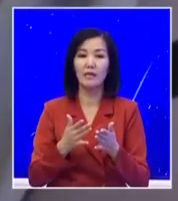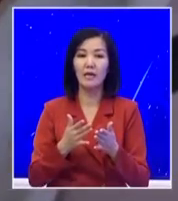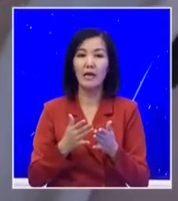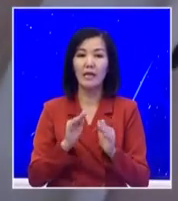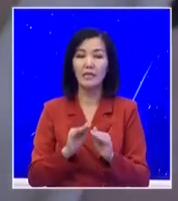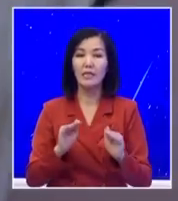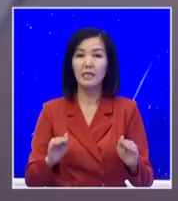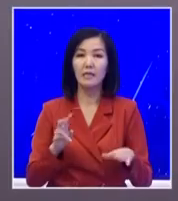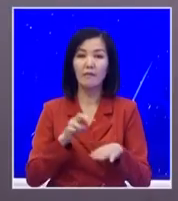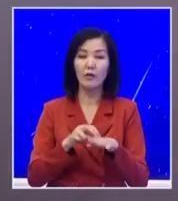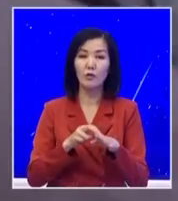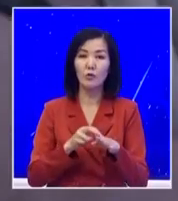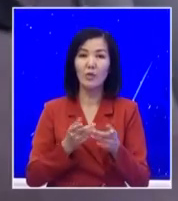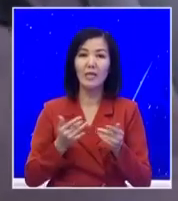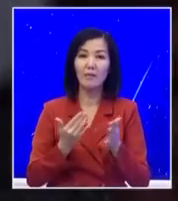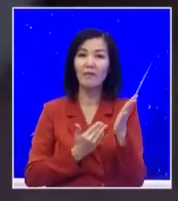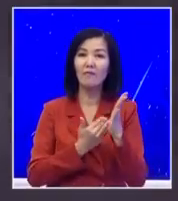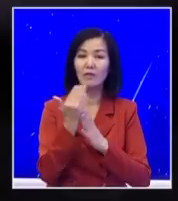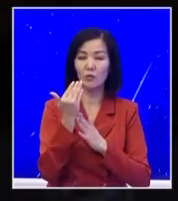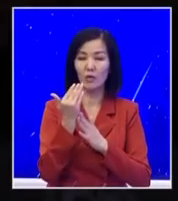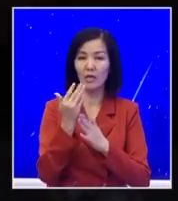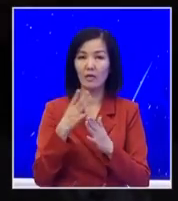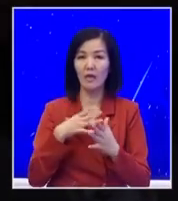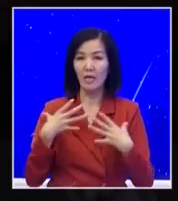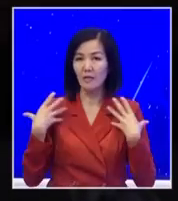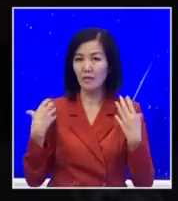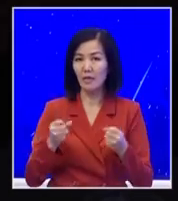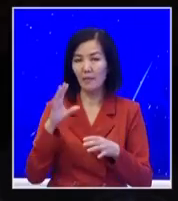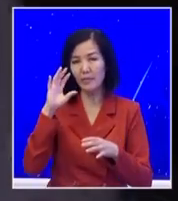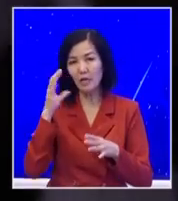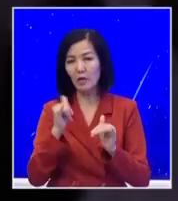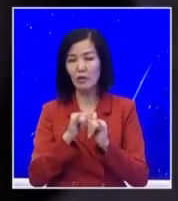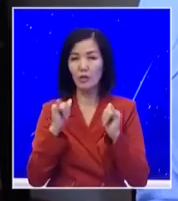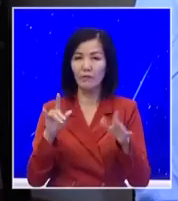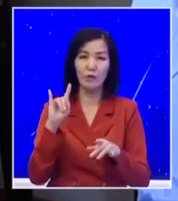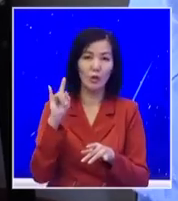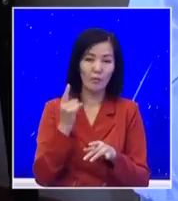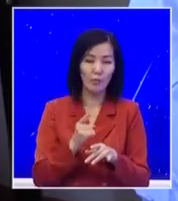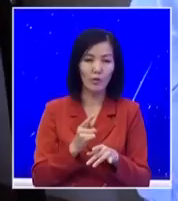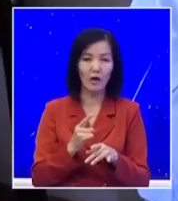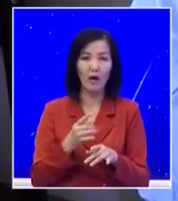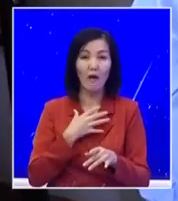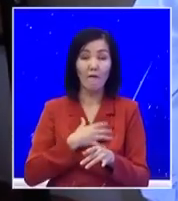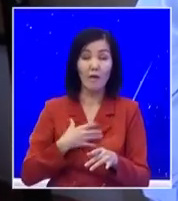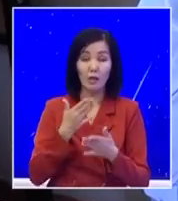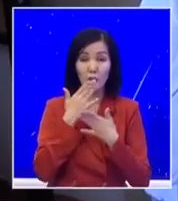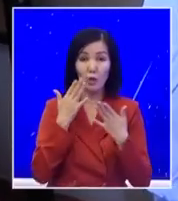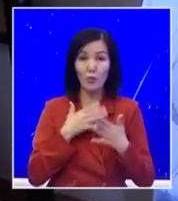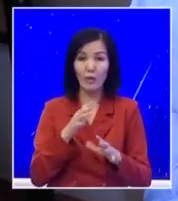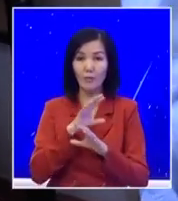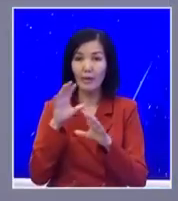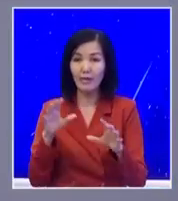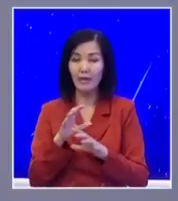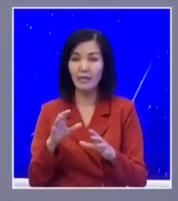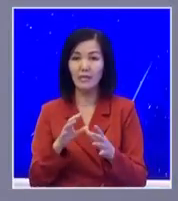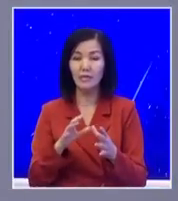врачу, достаточно высокие. Мало знать все особенности физиологического и психического развития ребенка. Важно любить детей, находить подход к каждому